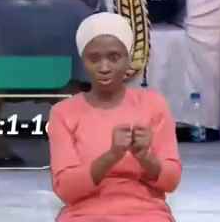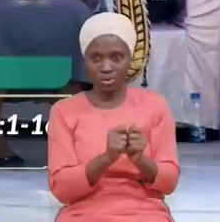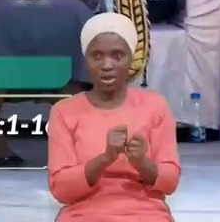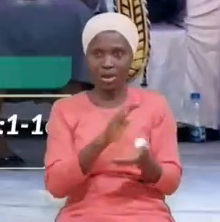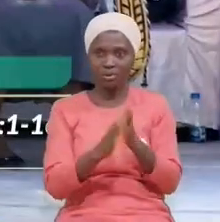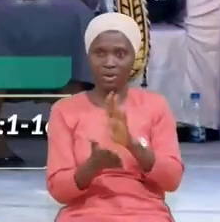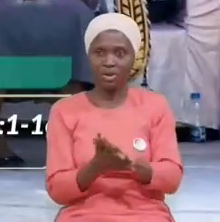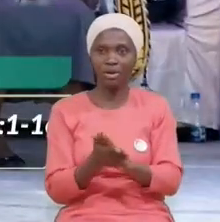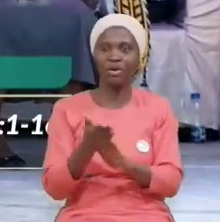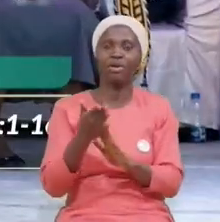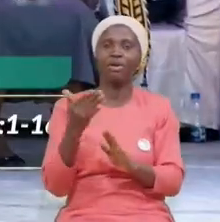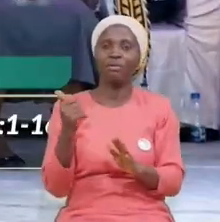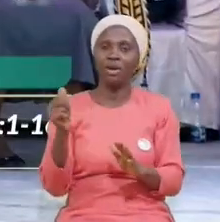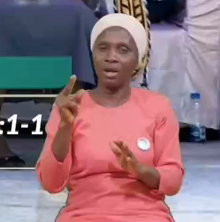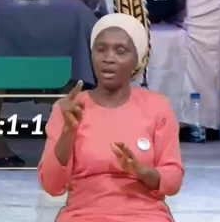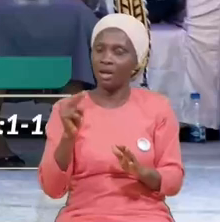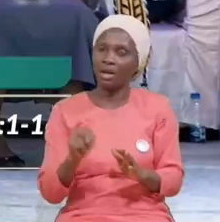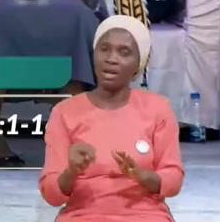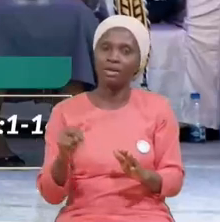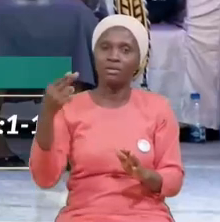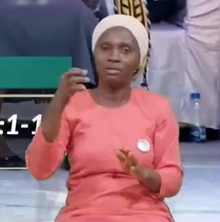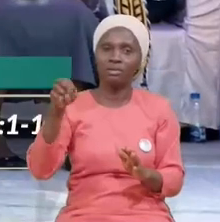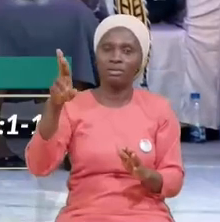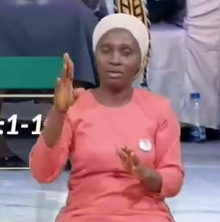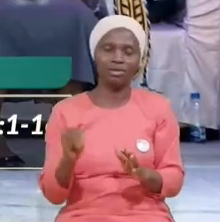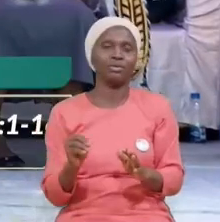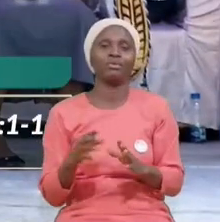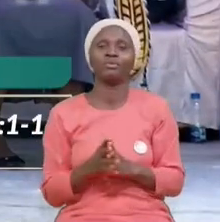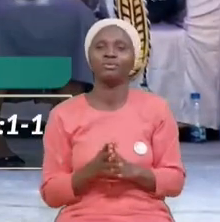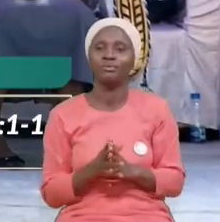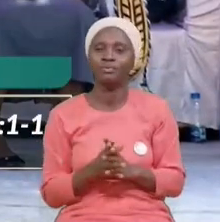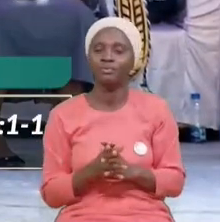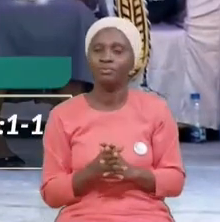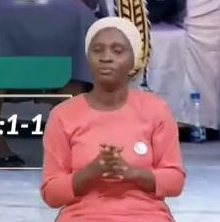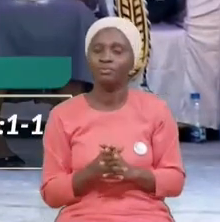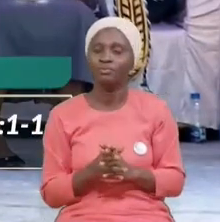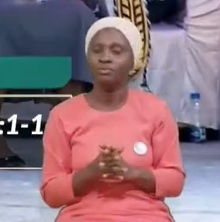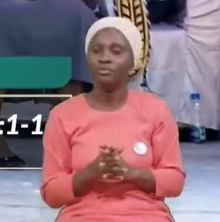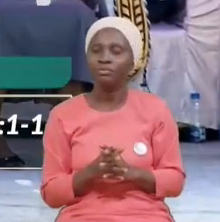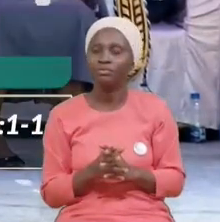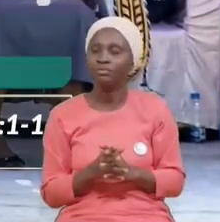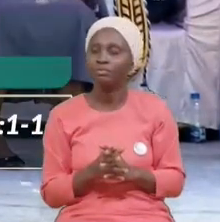Et que les zéros s'approchent de celui qui est debout intégral et ils deviendront héros.